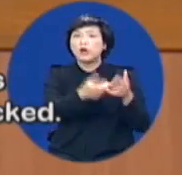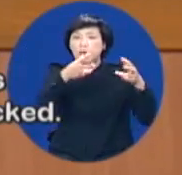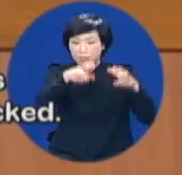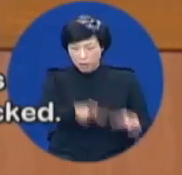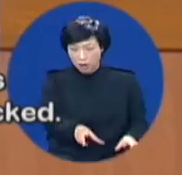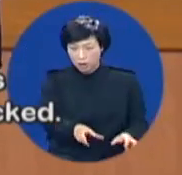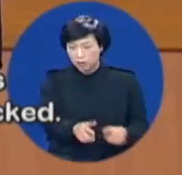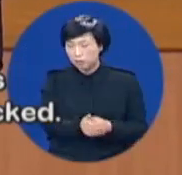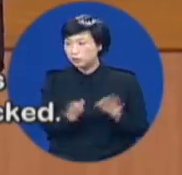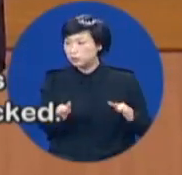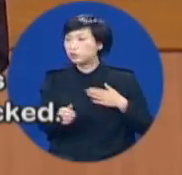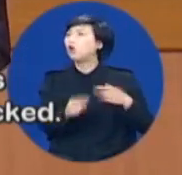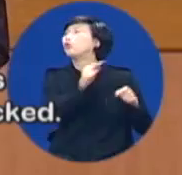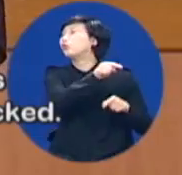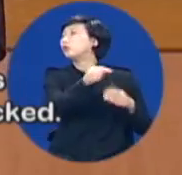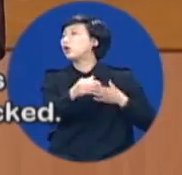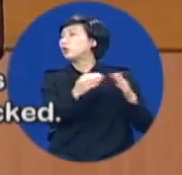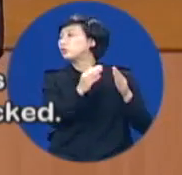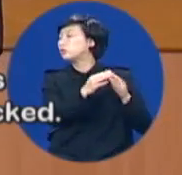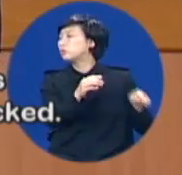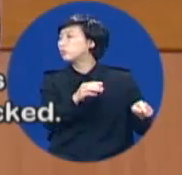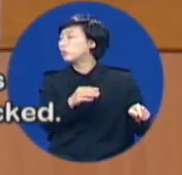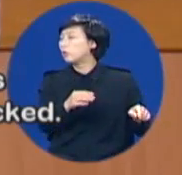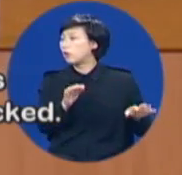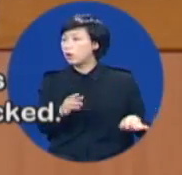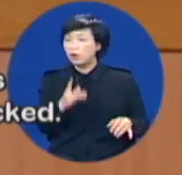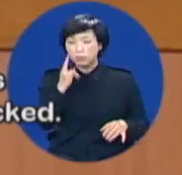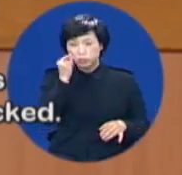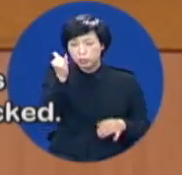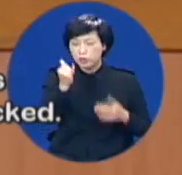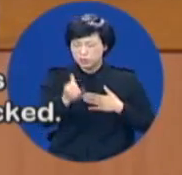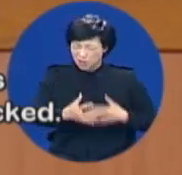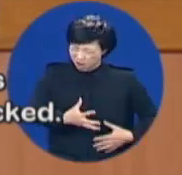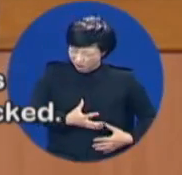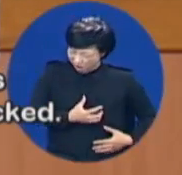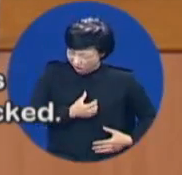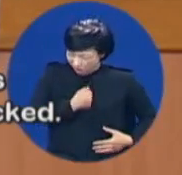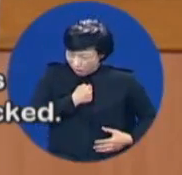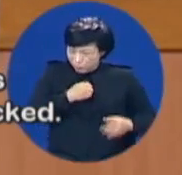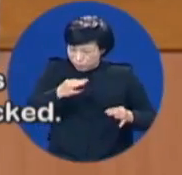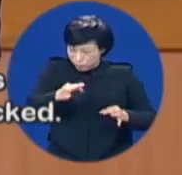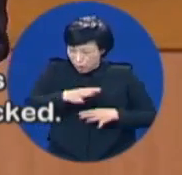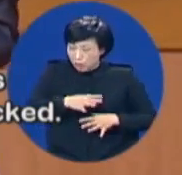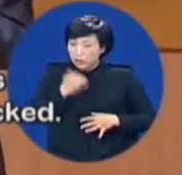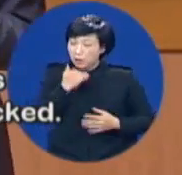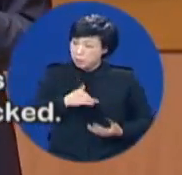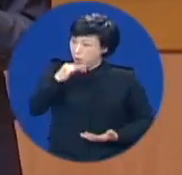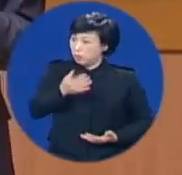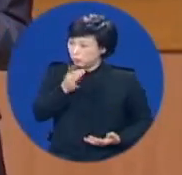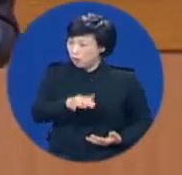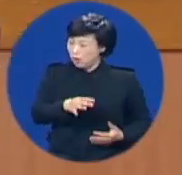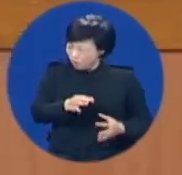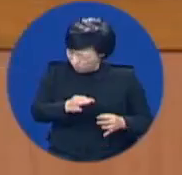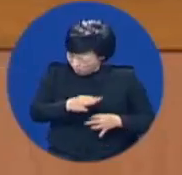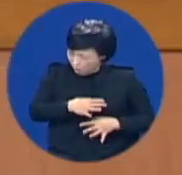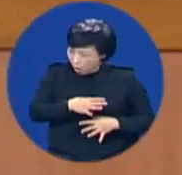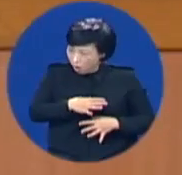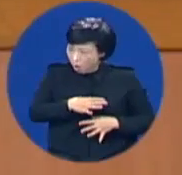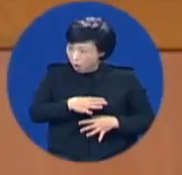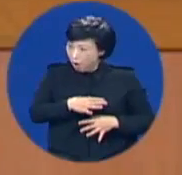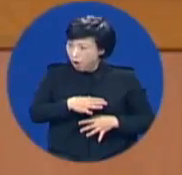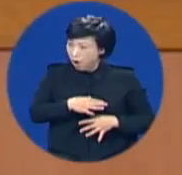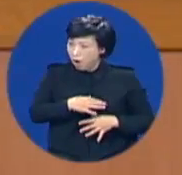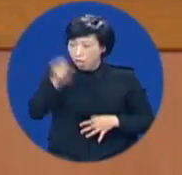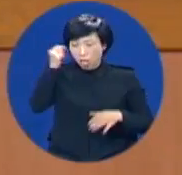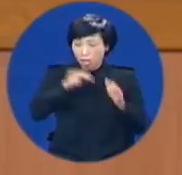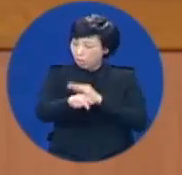났습니다. 우리 집이거든요. 어머니 아버지가 깜짝 연대 드신 분들이 아주 기절을